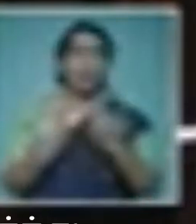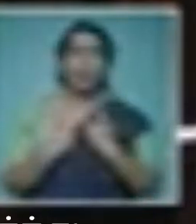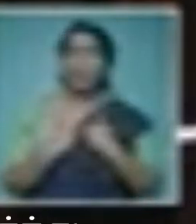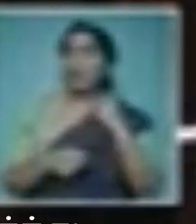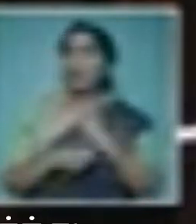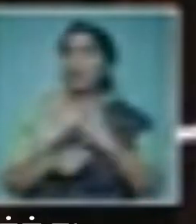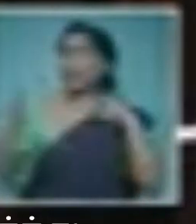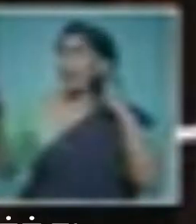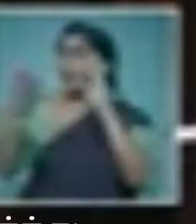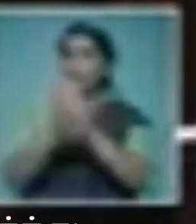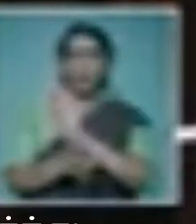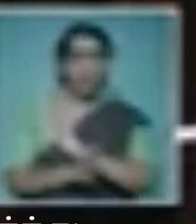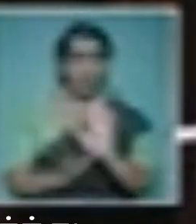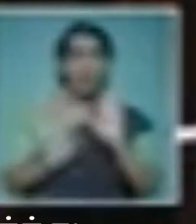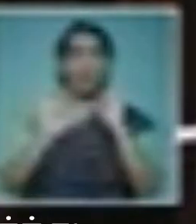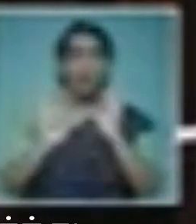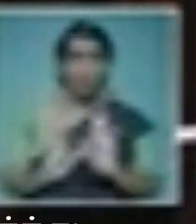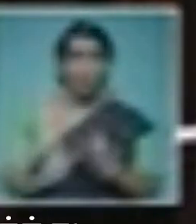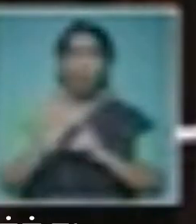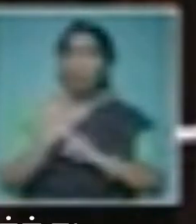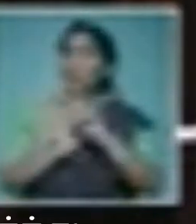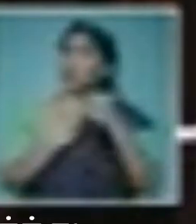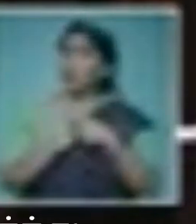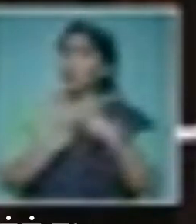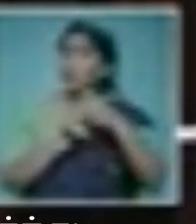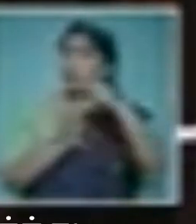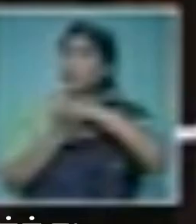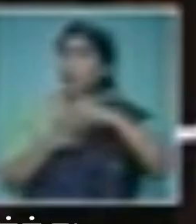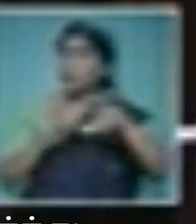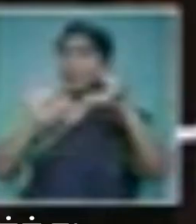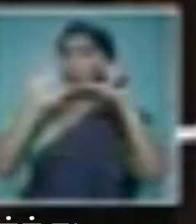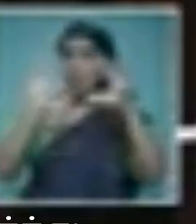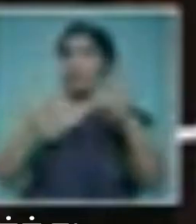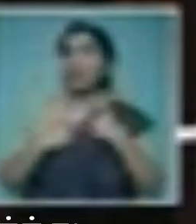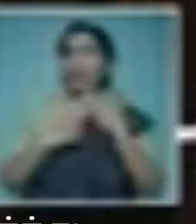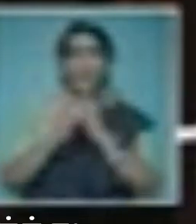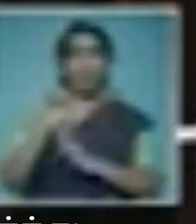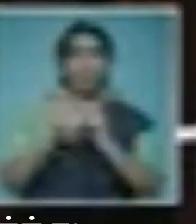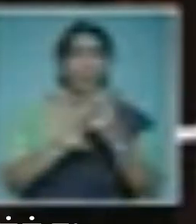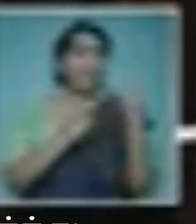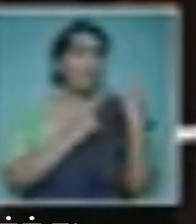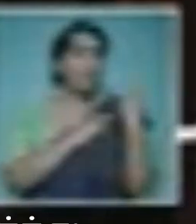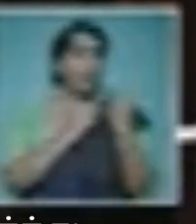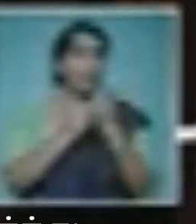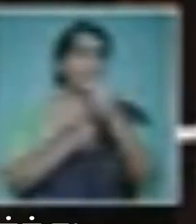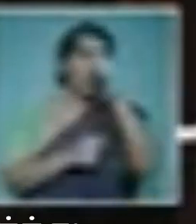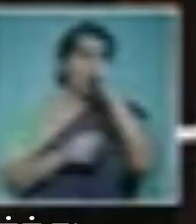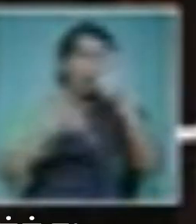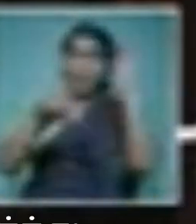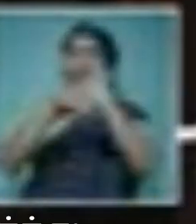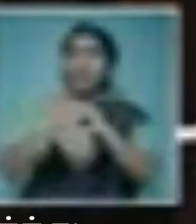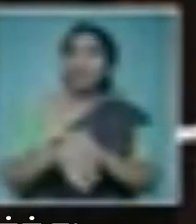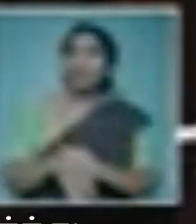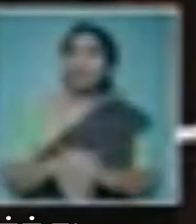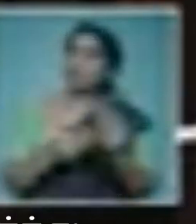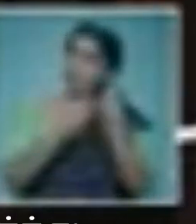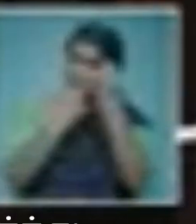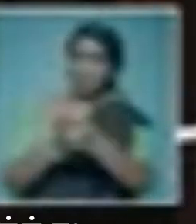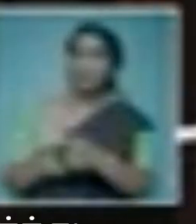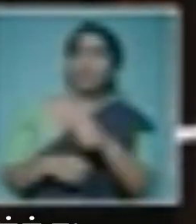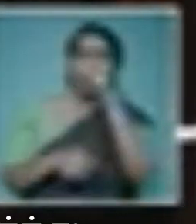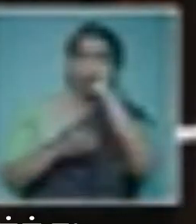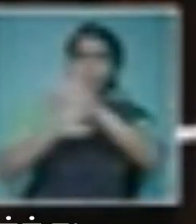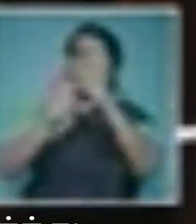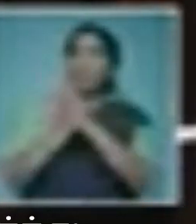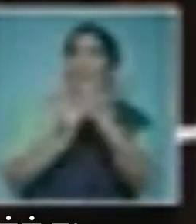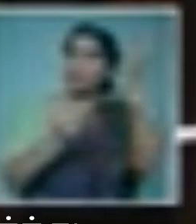ආණ්ඩුවත් එක්ක එකතු වෙන්නේ නැහැ. හැබැයි අපේ මේ උතුරු නැගෙන තියෙන දිස්ත්‍රික්ක අටේම අපේ මන්ත්‍රීවරුන්ට වගකීම දීලා බලන්න මේ හොර ටික අල්ලලා දෙන්නම්. මේ හොරගම් කරන